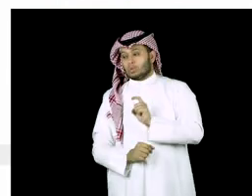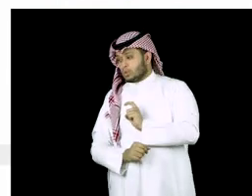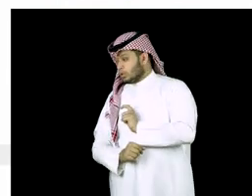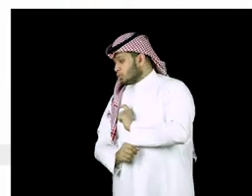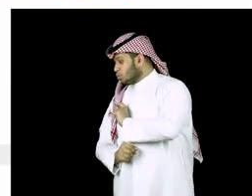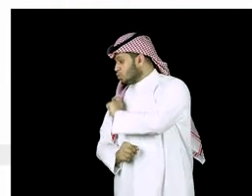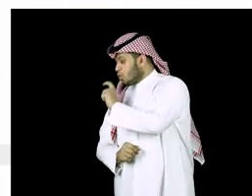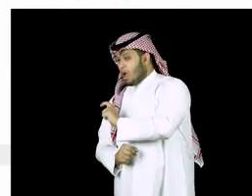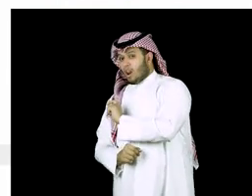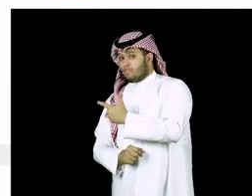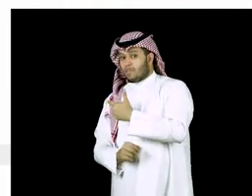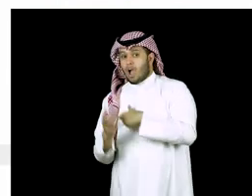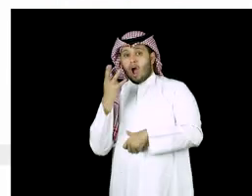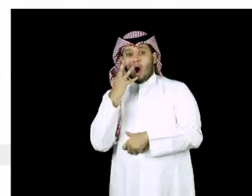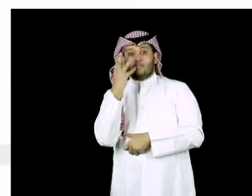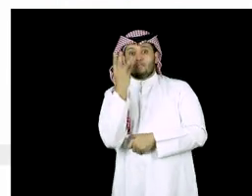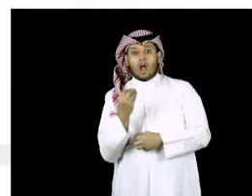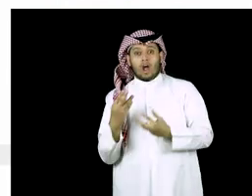فتكلم أبو بكر